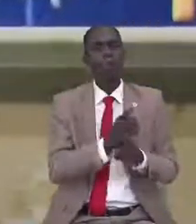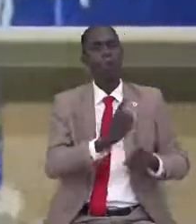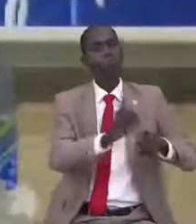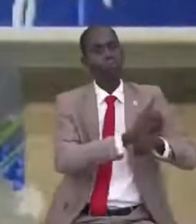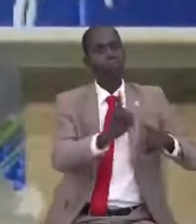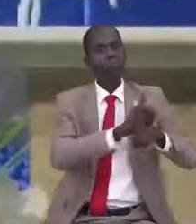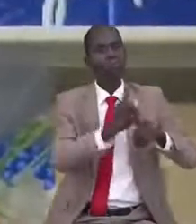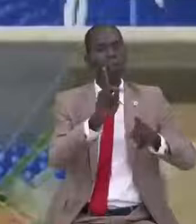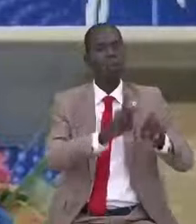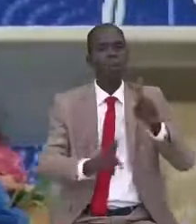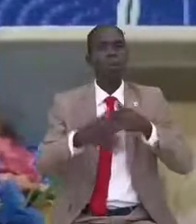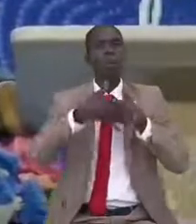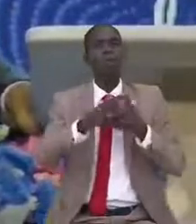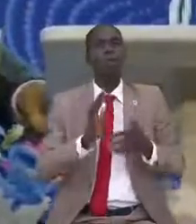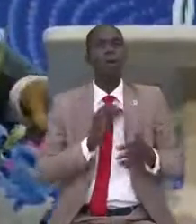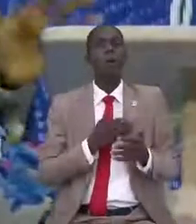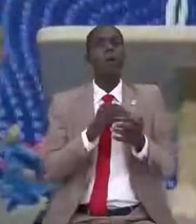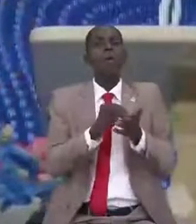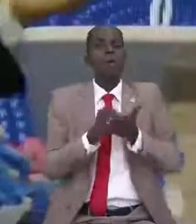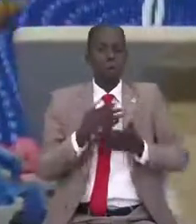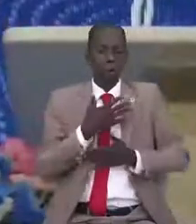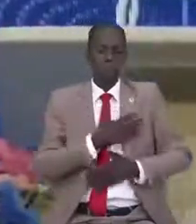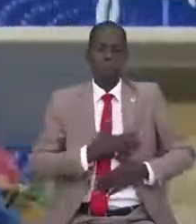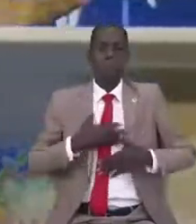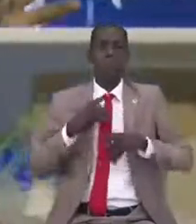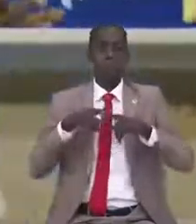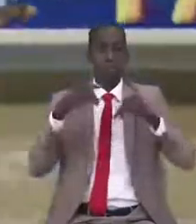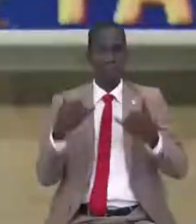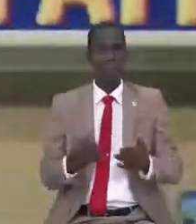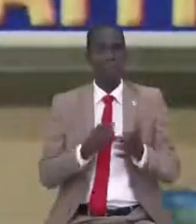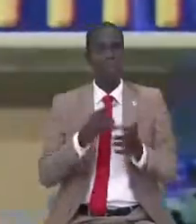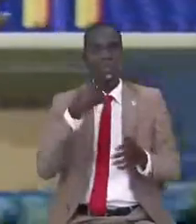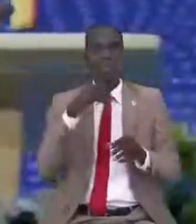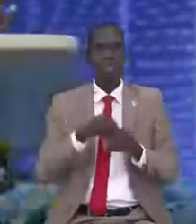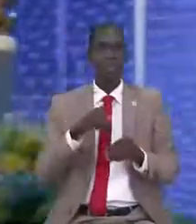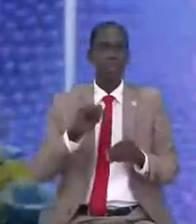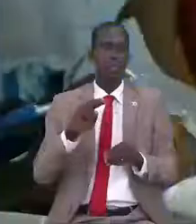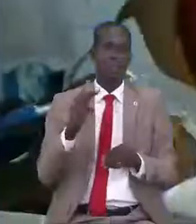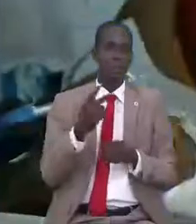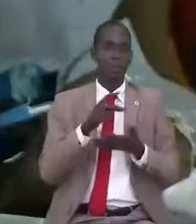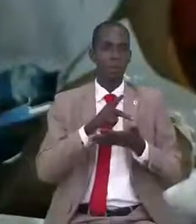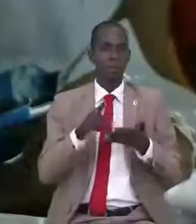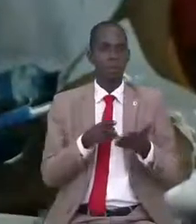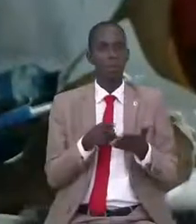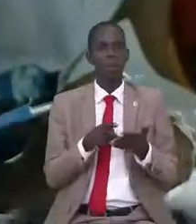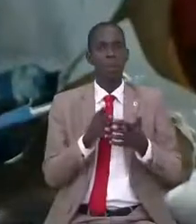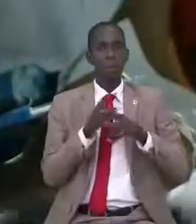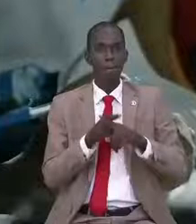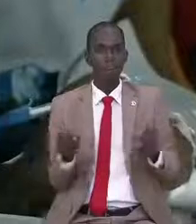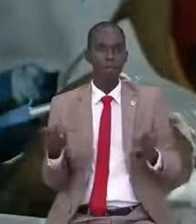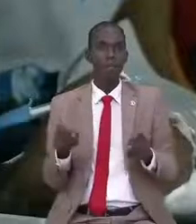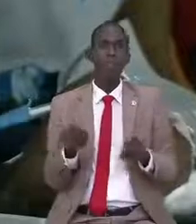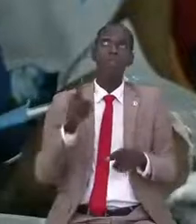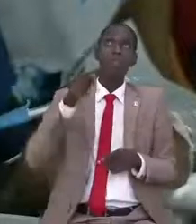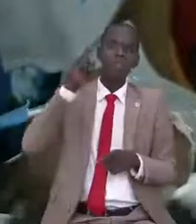bulletin. Nous ne devons pas sinon châtier les gens comme cela nous trouve bon, comme nous le trouvons bon. Et